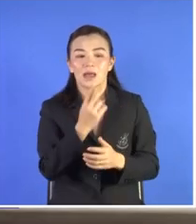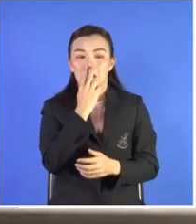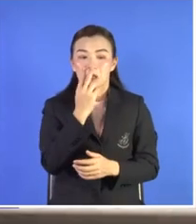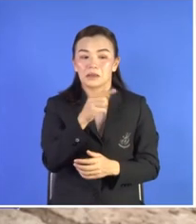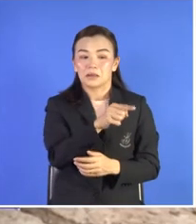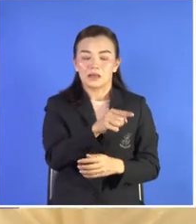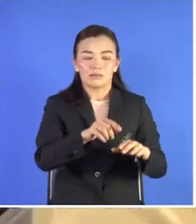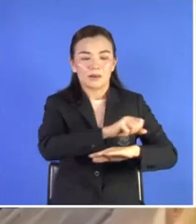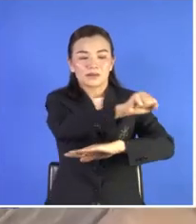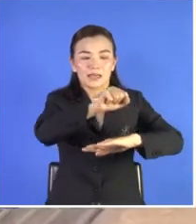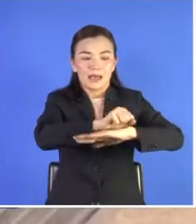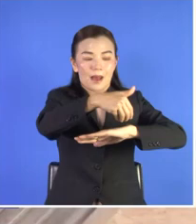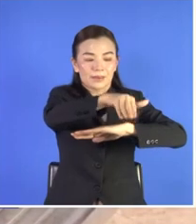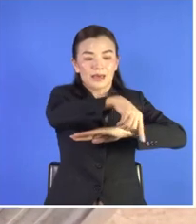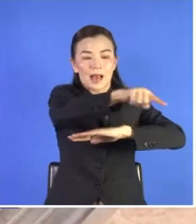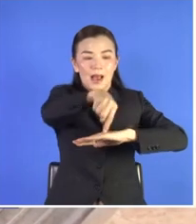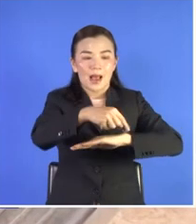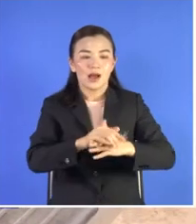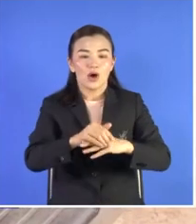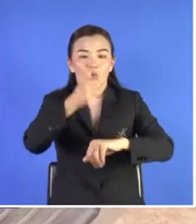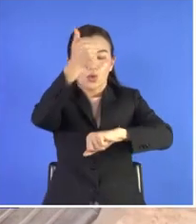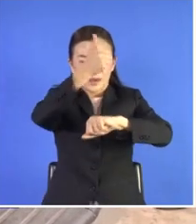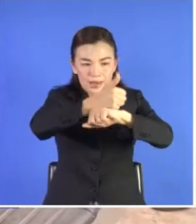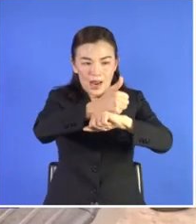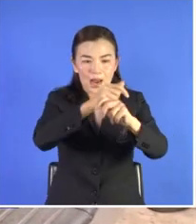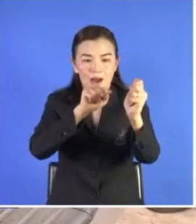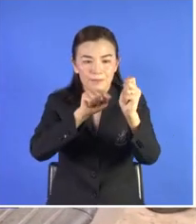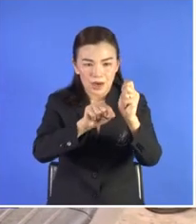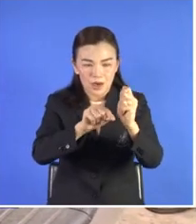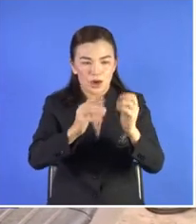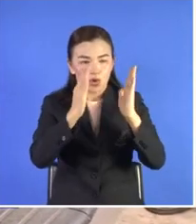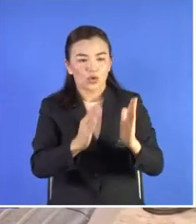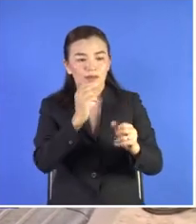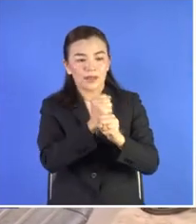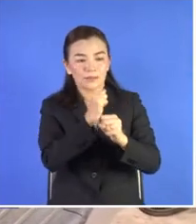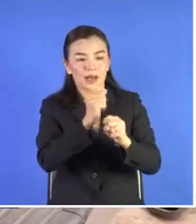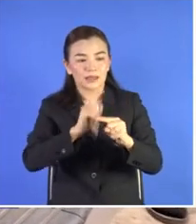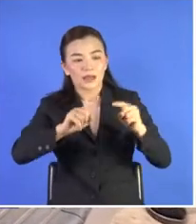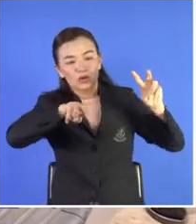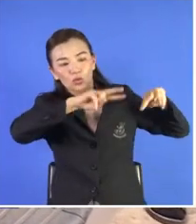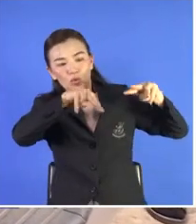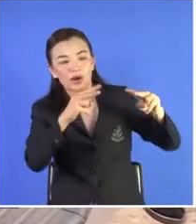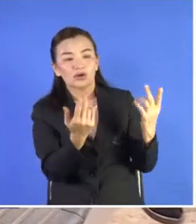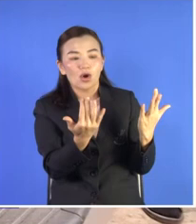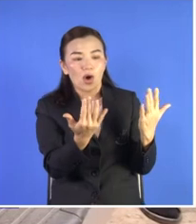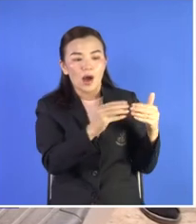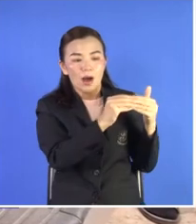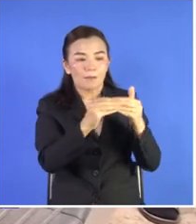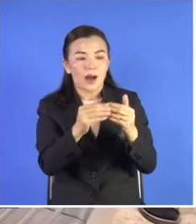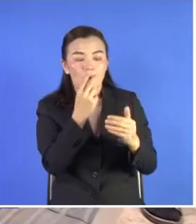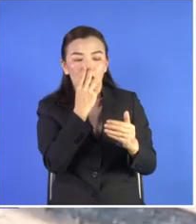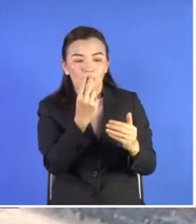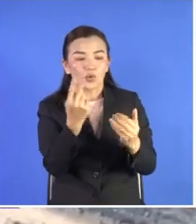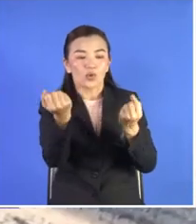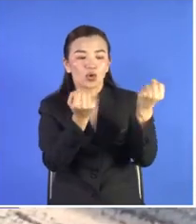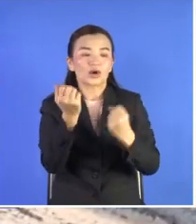ง 3,000 ทางในอำเภอรวมไปถึงเจ้าหน้าที่ฝ่ายปกครองเนี่ยเขาก็ยืนรอในจุดที่เกิดเหตุนะคะแล้วก็พาไปดูรถกระบะยี่ห้อฟอร์ด